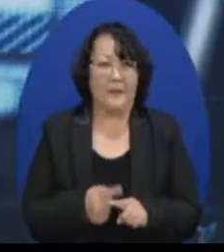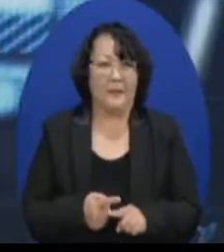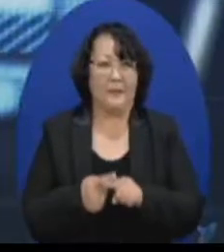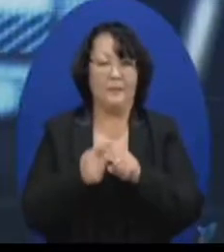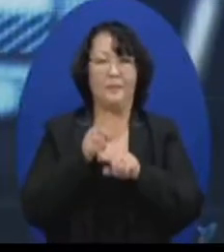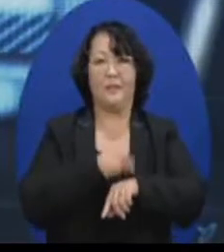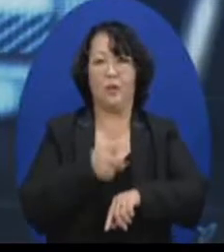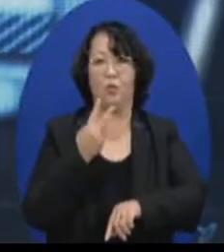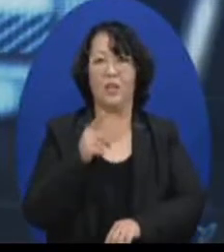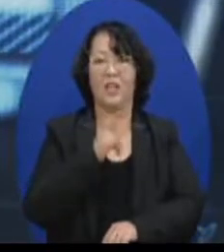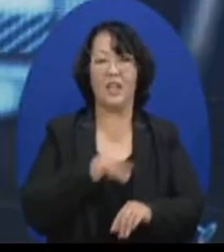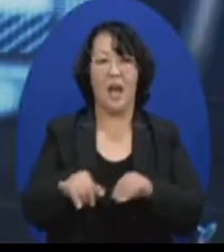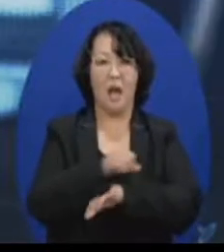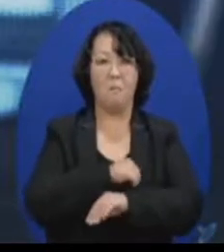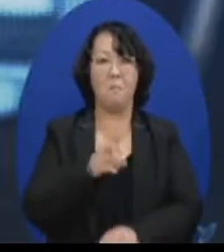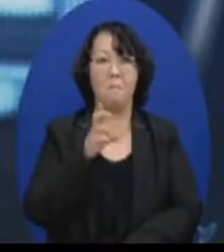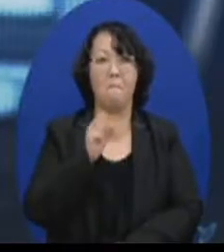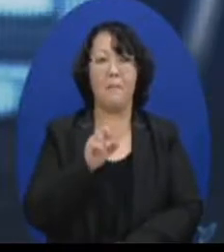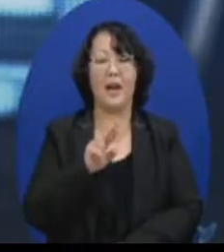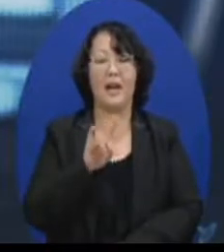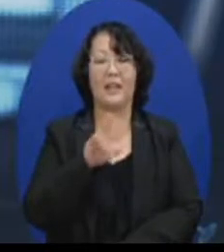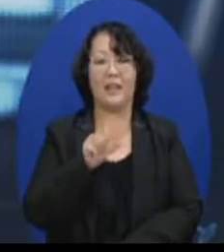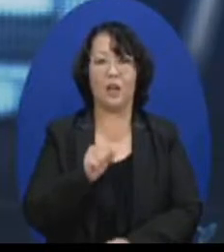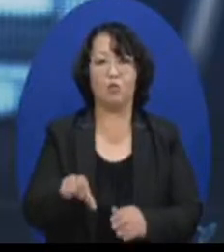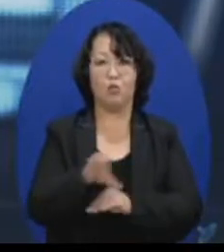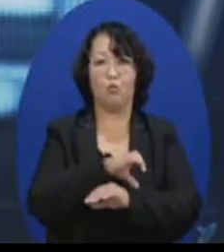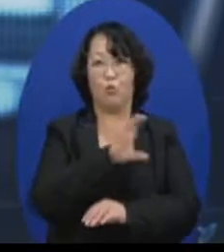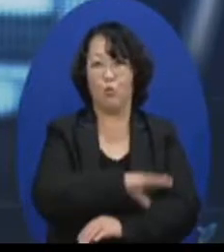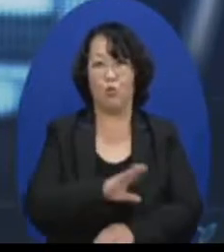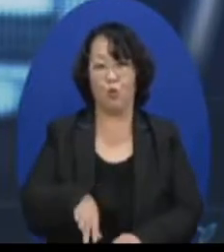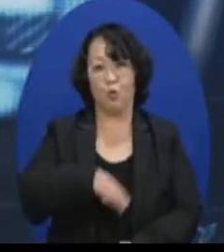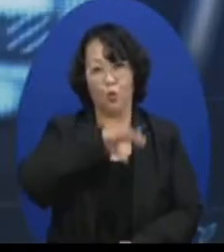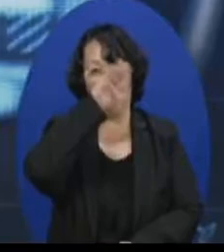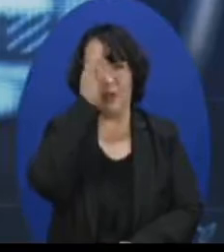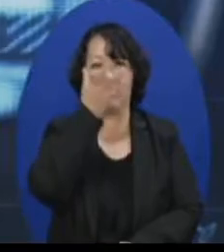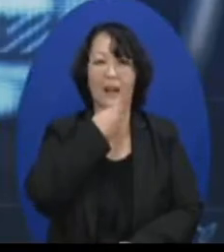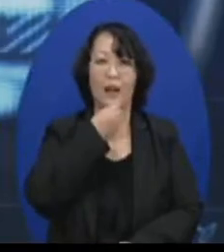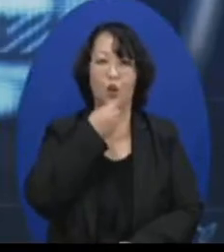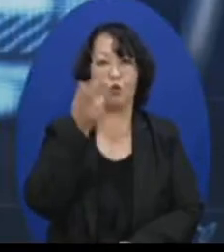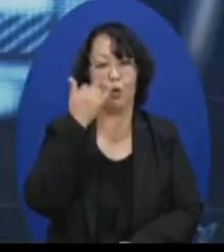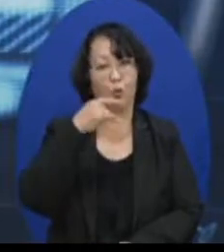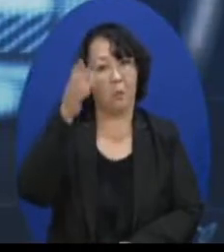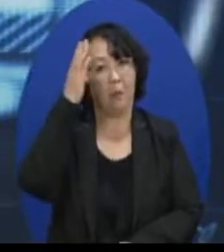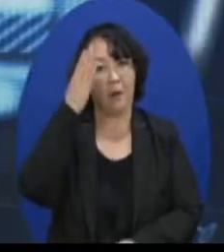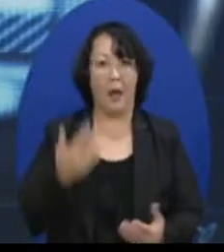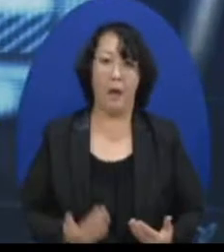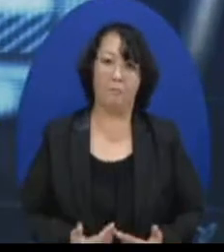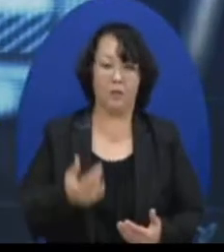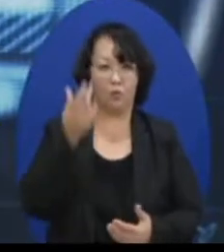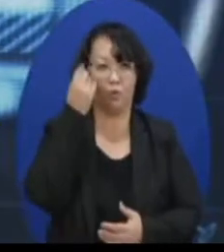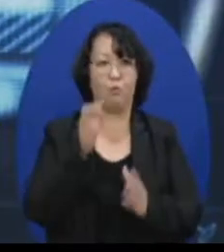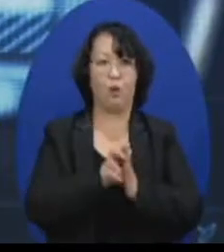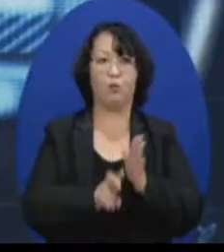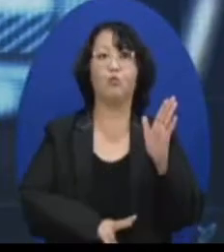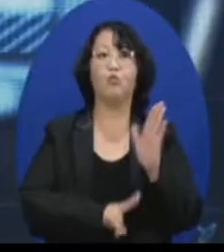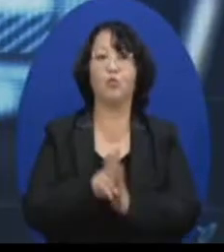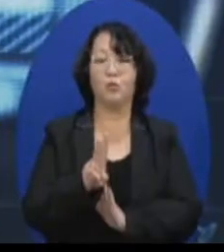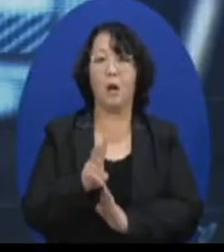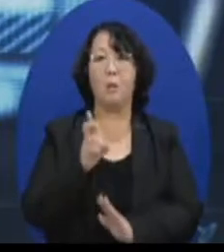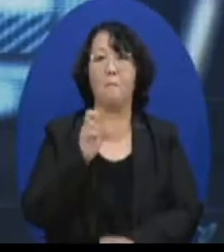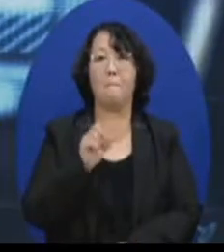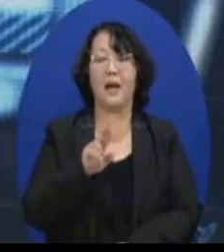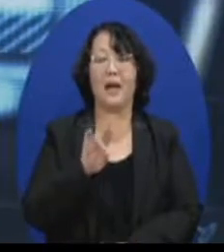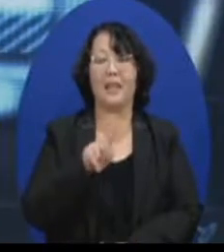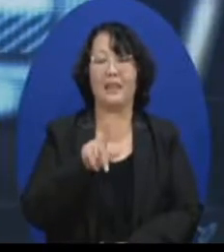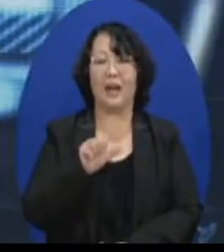эхлэгч байгаа энэ цаг үед Хинтэн аймгийн Баян Адрах сумын хүүхэд багчууд дулаахан тохилог дотор байранд амьдарч сурах боломж бүрдсэн байна. Тодруулах юм бол